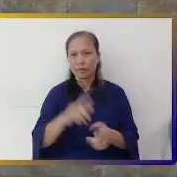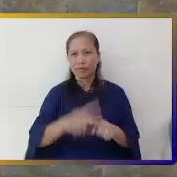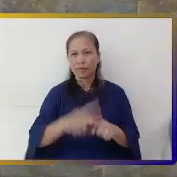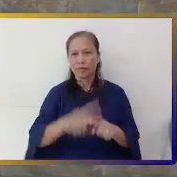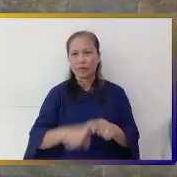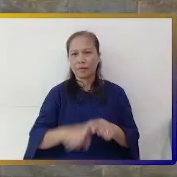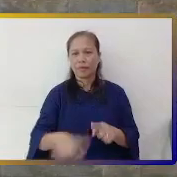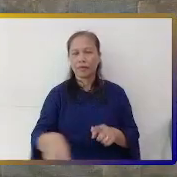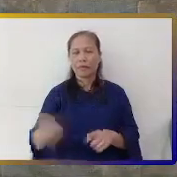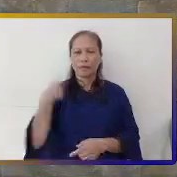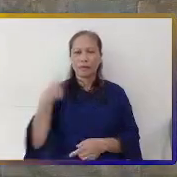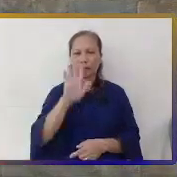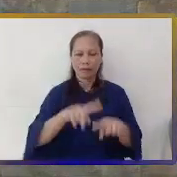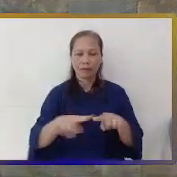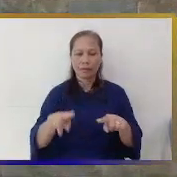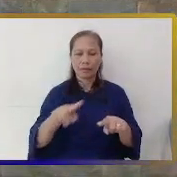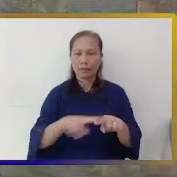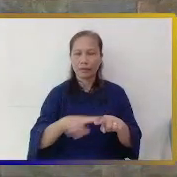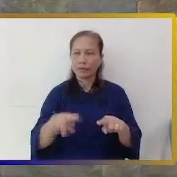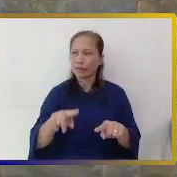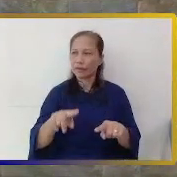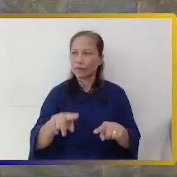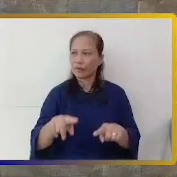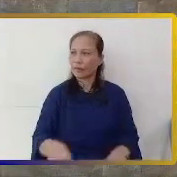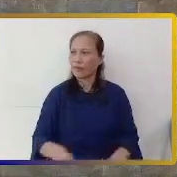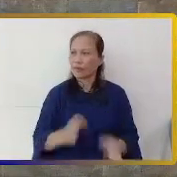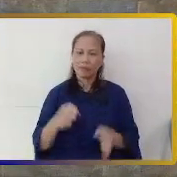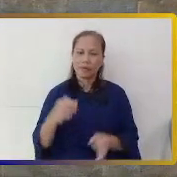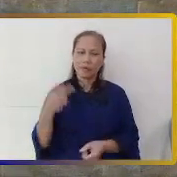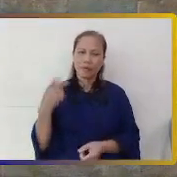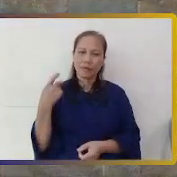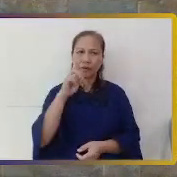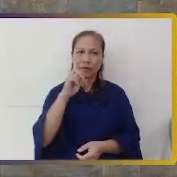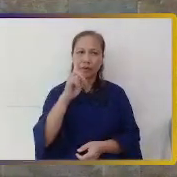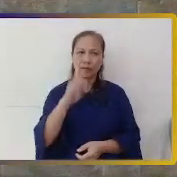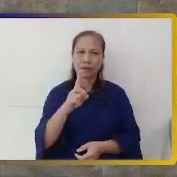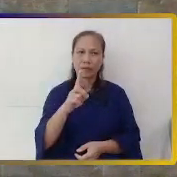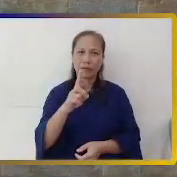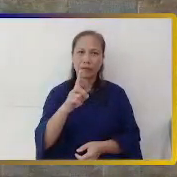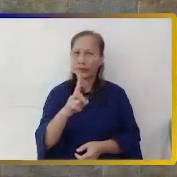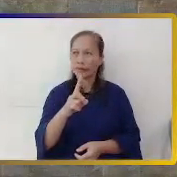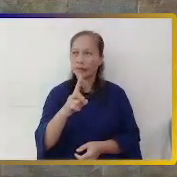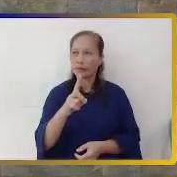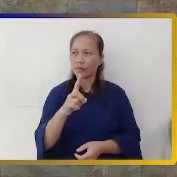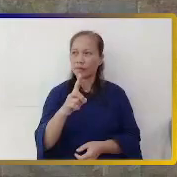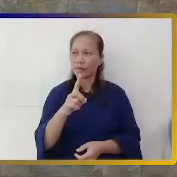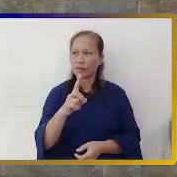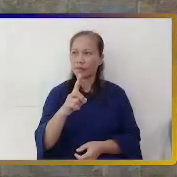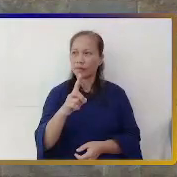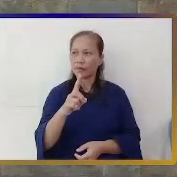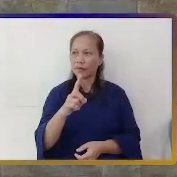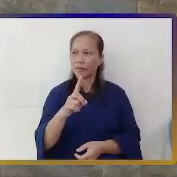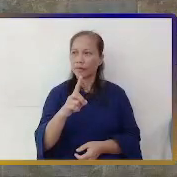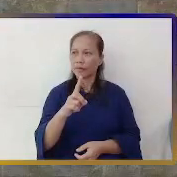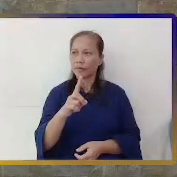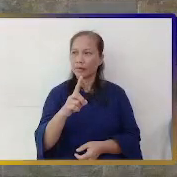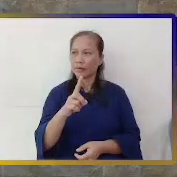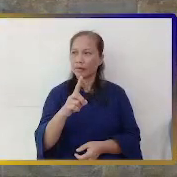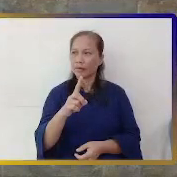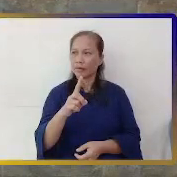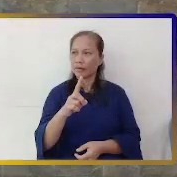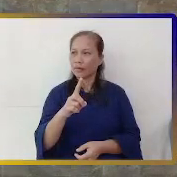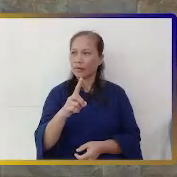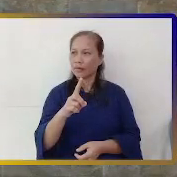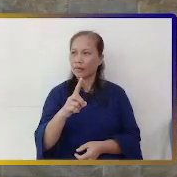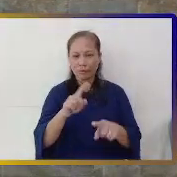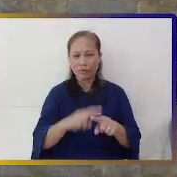ikaw yung nag-iisa na may kakaibang paniniwala sa common na paniniwala ang tawag sa paniniwala mo ay heresy